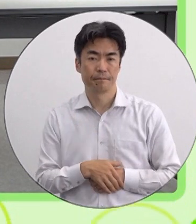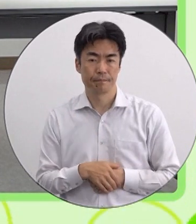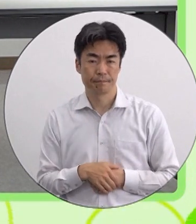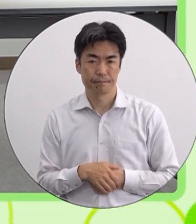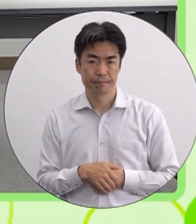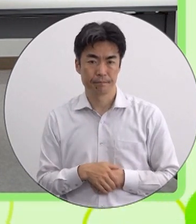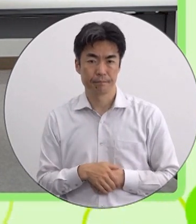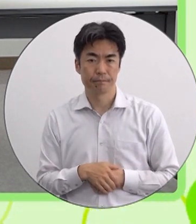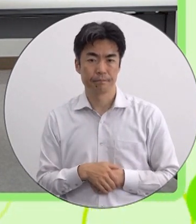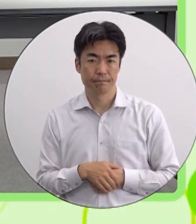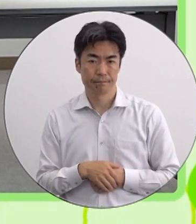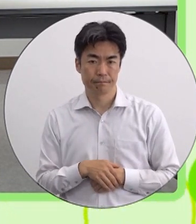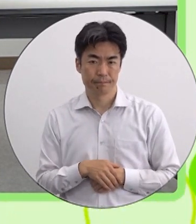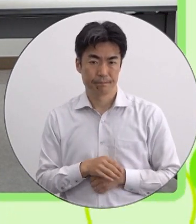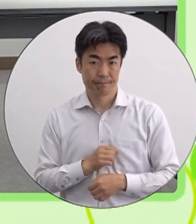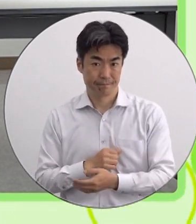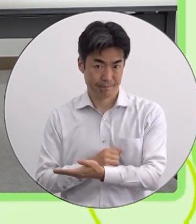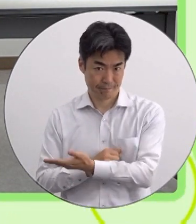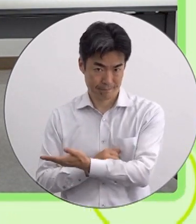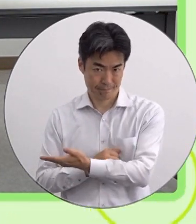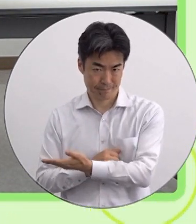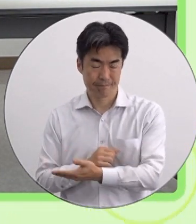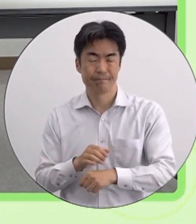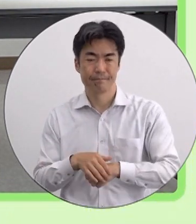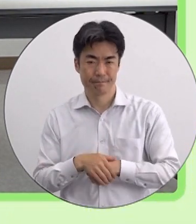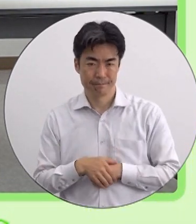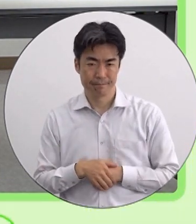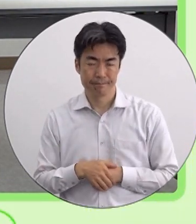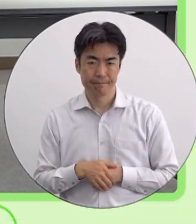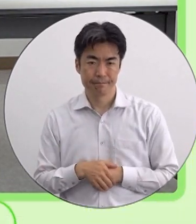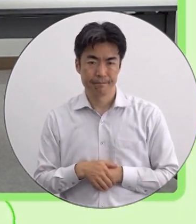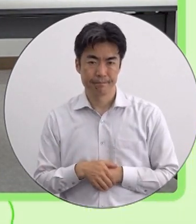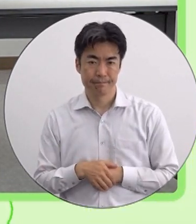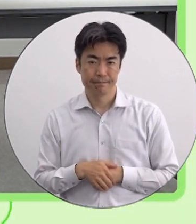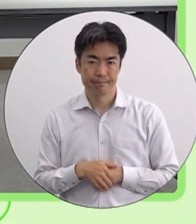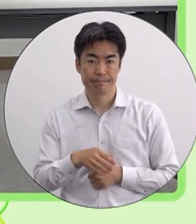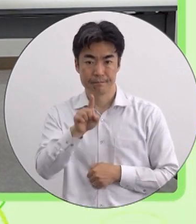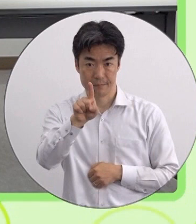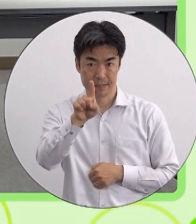1、2、3、4、5。しっかり左後ろに胸を開きます。